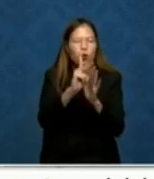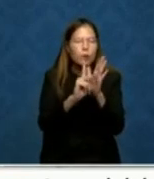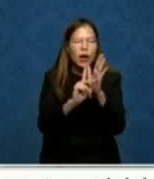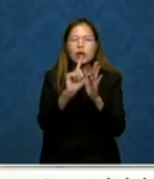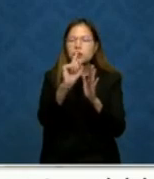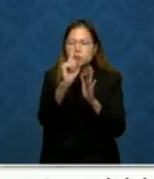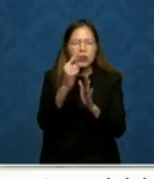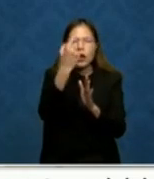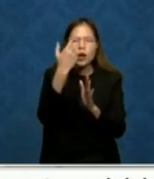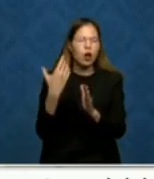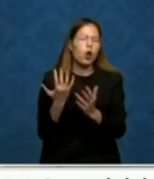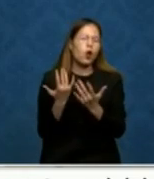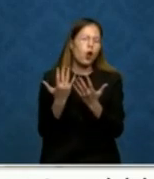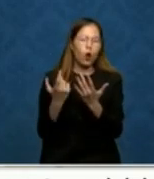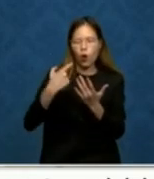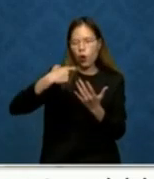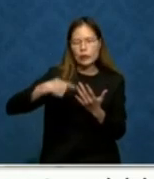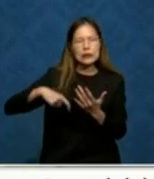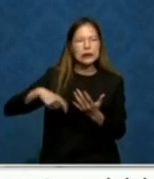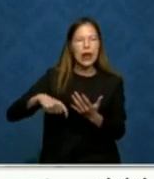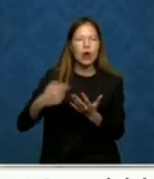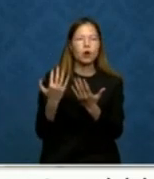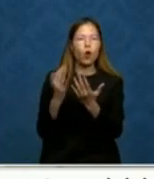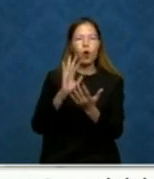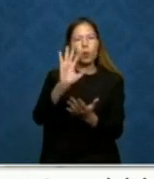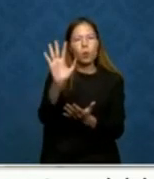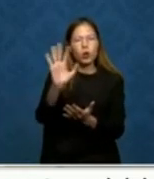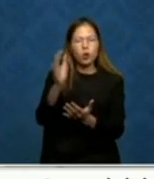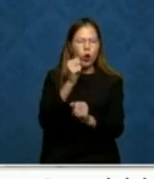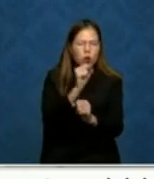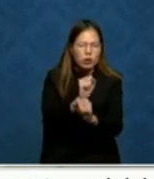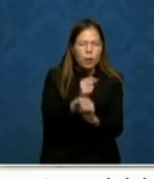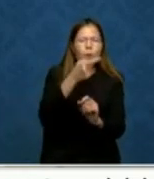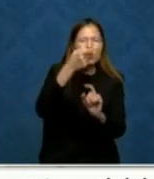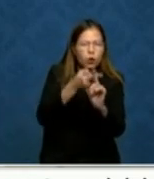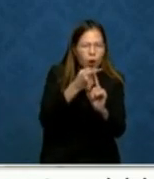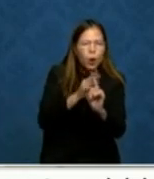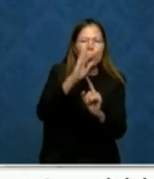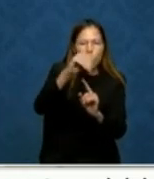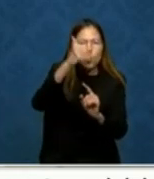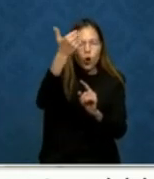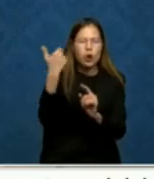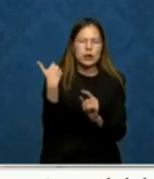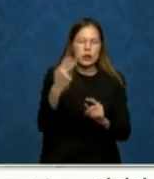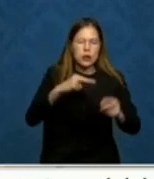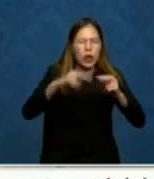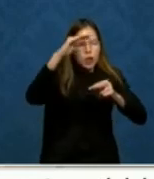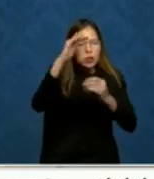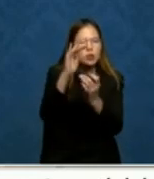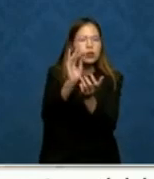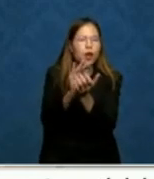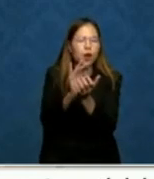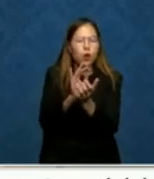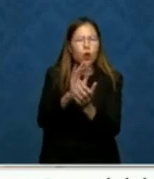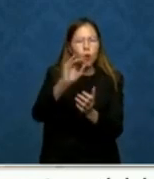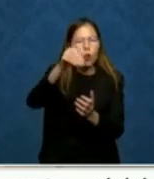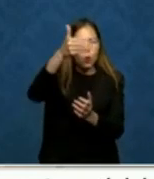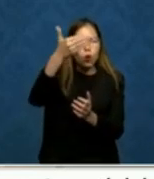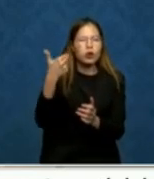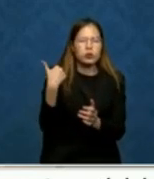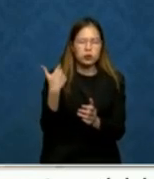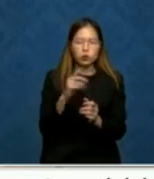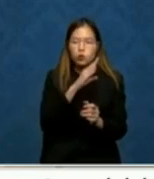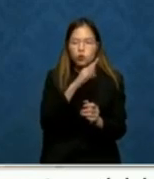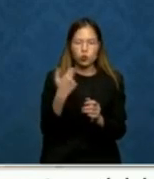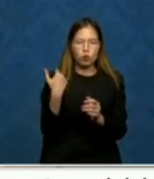อถึงชั้นศาลได้หรือไม่เราใช้มาตรการชั่วคราวในชั้นพนักงานสอบสวนหรือเจ้าหน้าที่ตำรวจได้หรือไม่โดยการที่ทัน